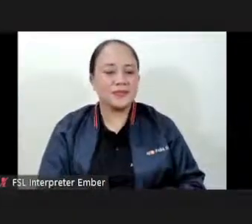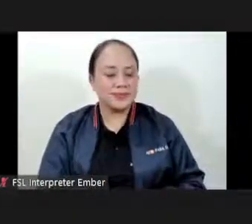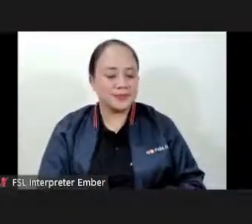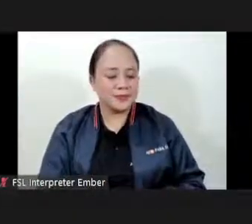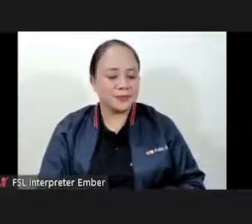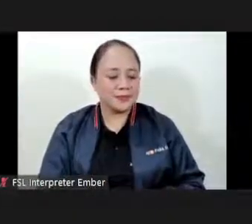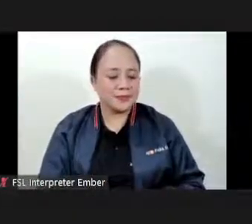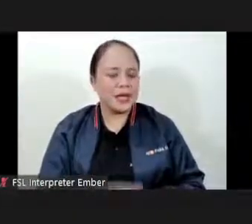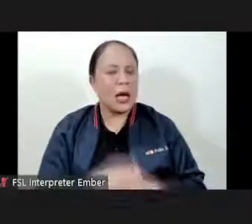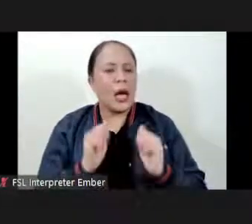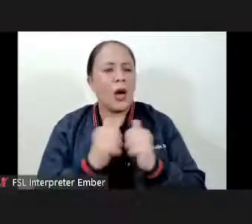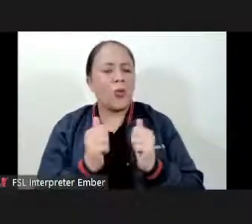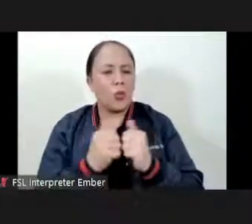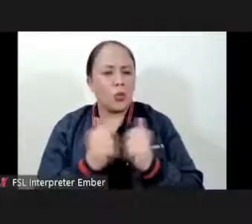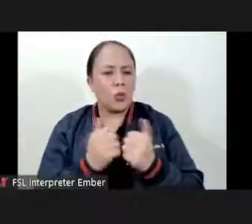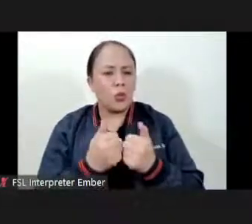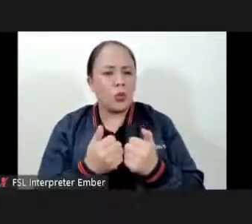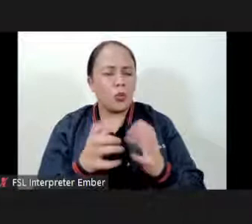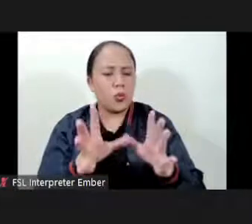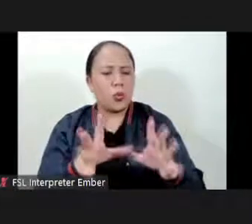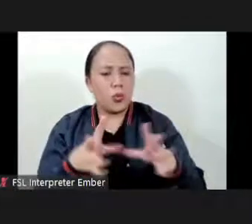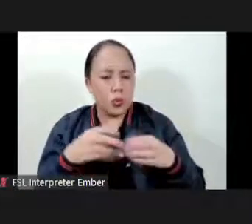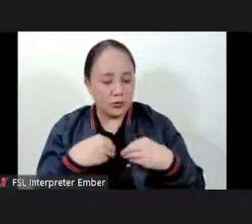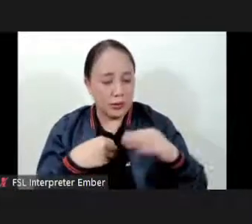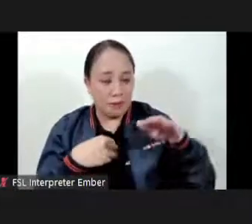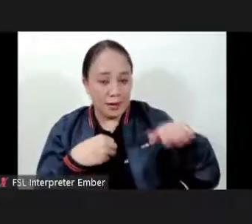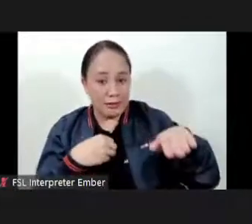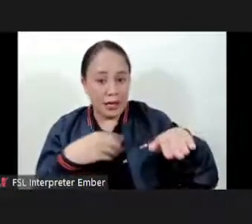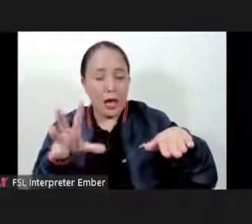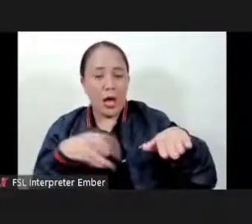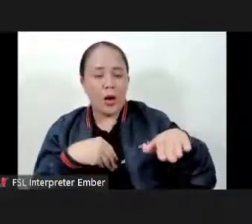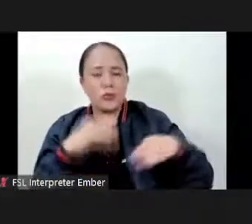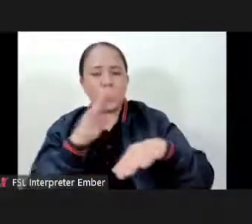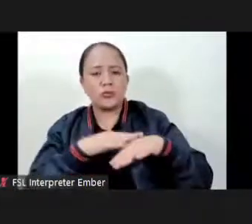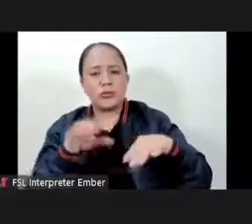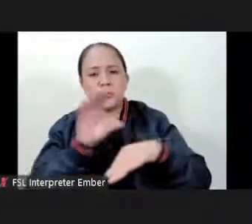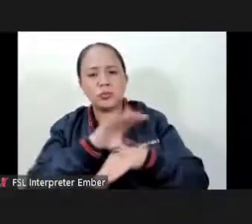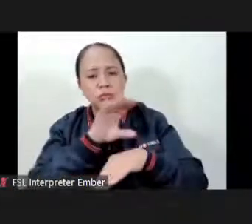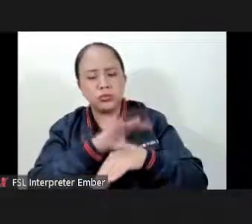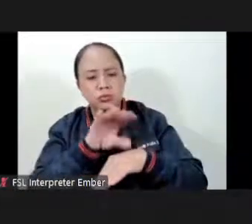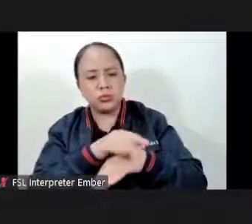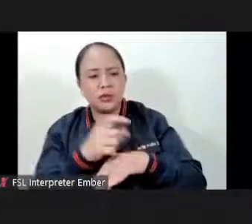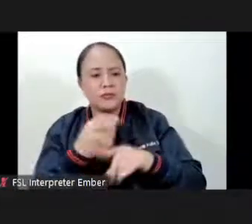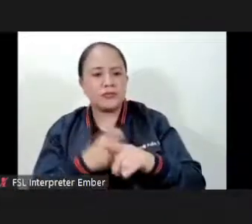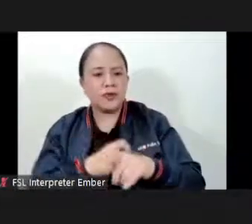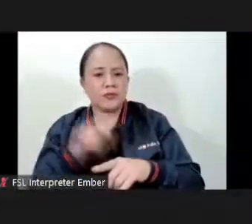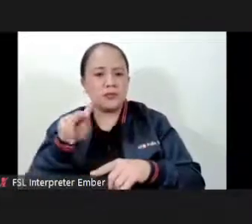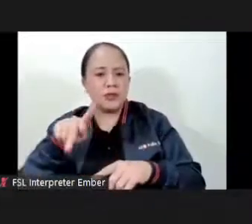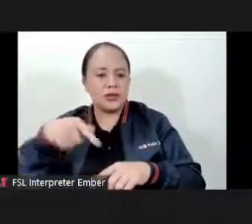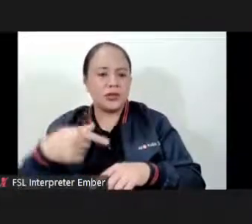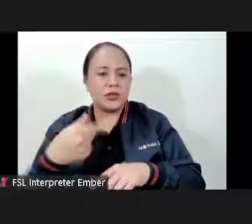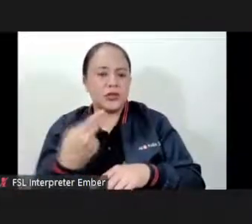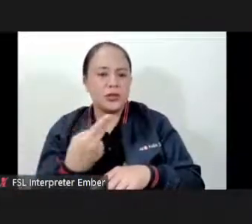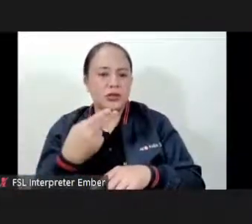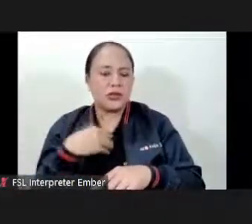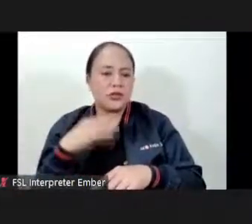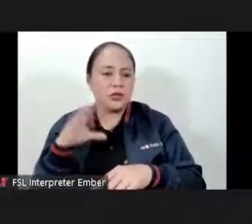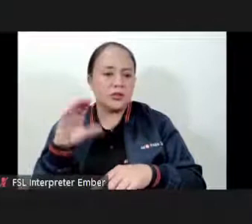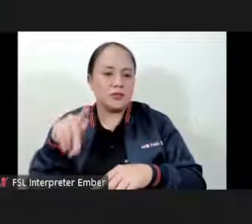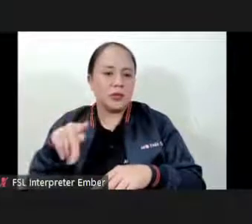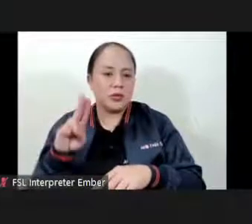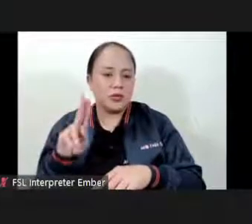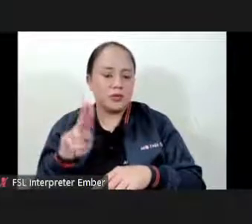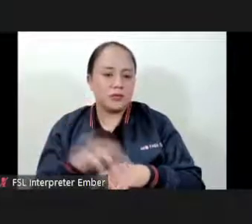So, paano nga po ba makakatanggap ang isang bata ng teleconsultation services mula sa PGH-CPU? Tulad po